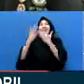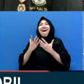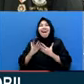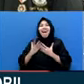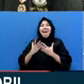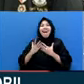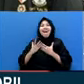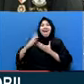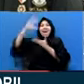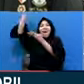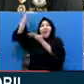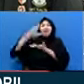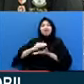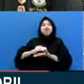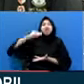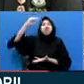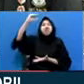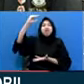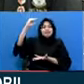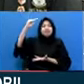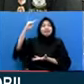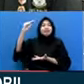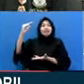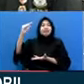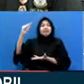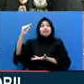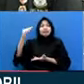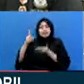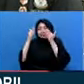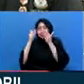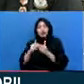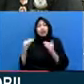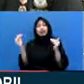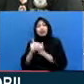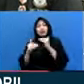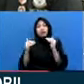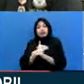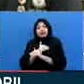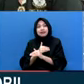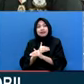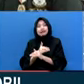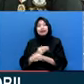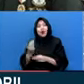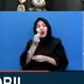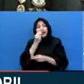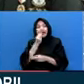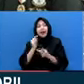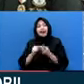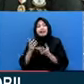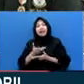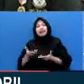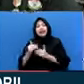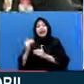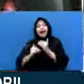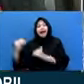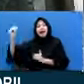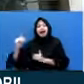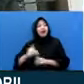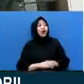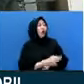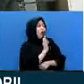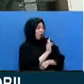ee di Kalimantan Timur pada sektor transportasi kuliner maupun jasa Oke Ikut